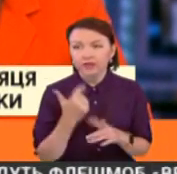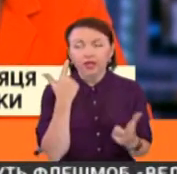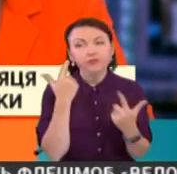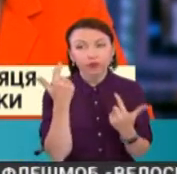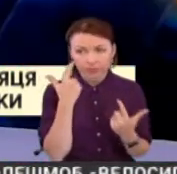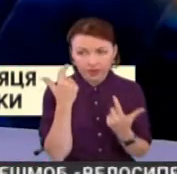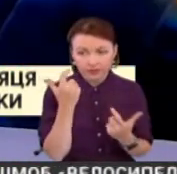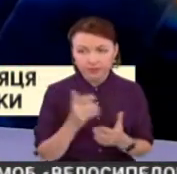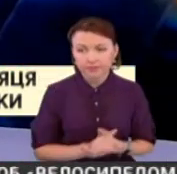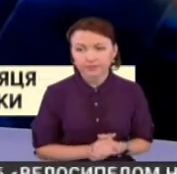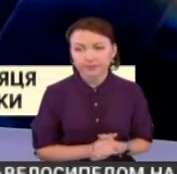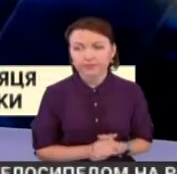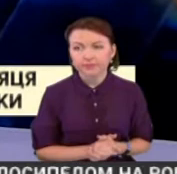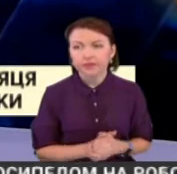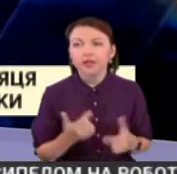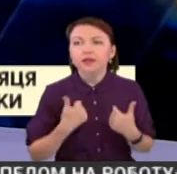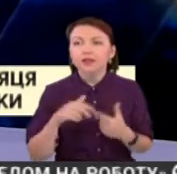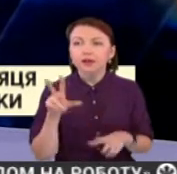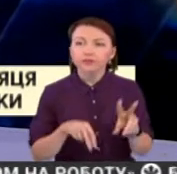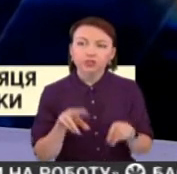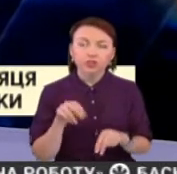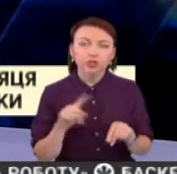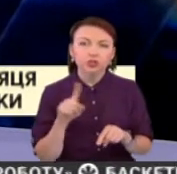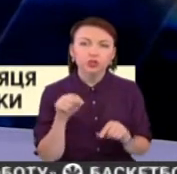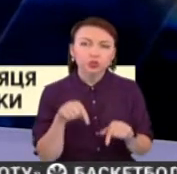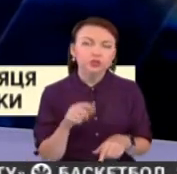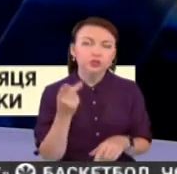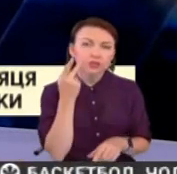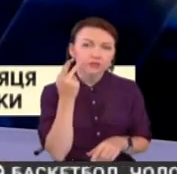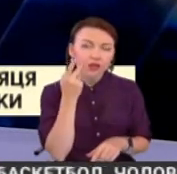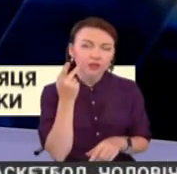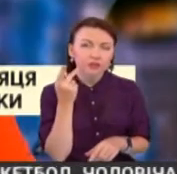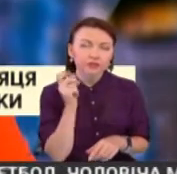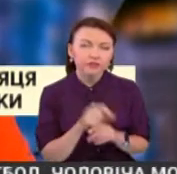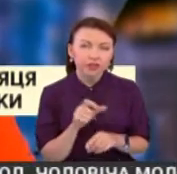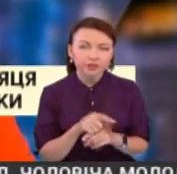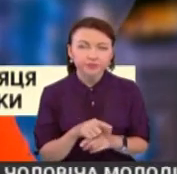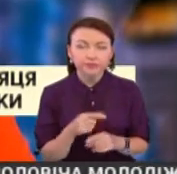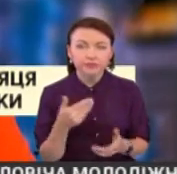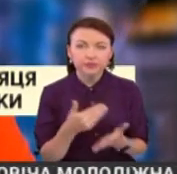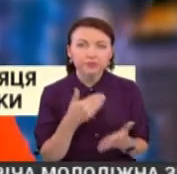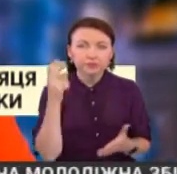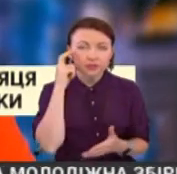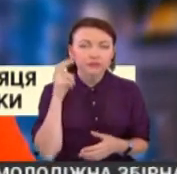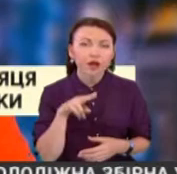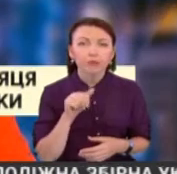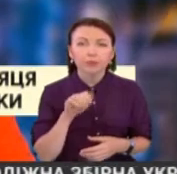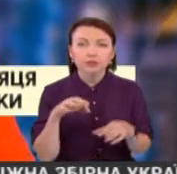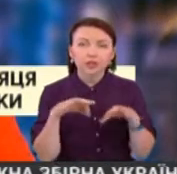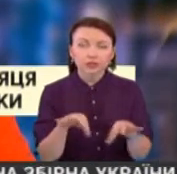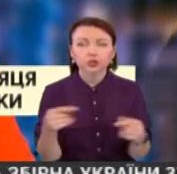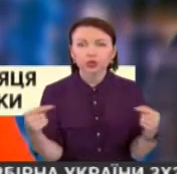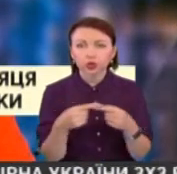інформація. Я вважаю, що тут завдання перед «Київпастрансом» чітко